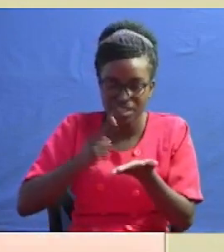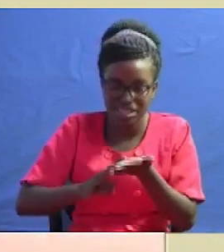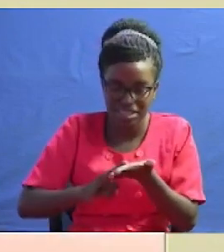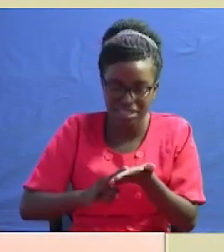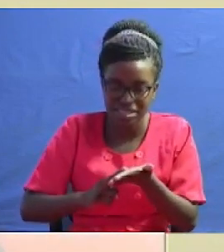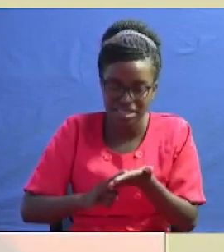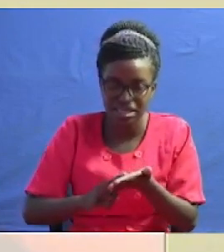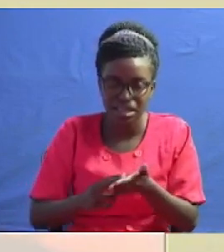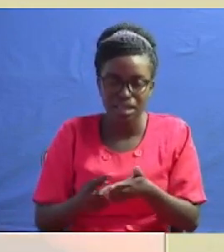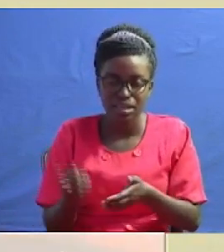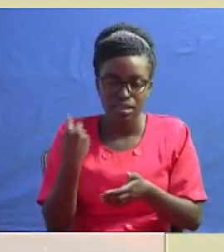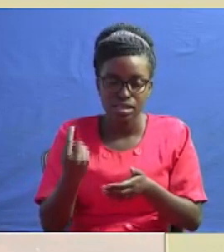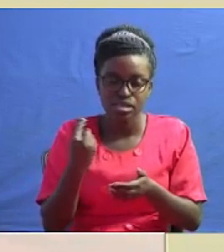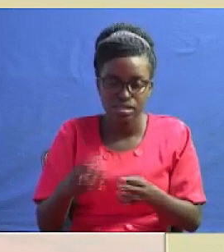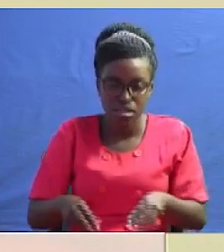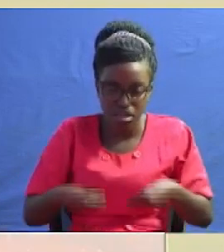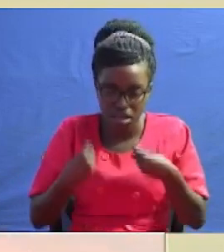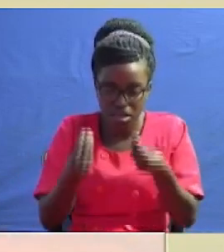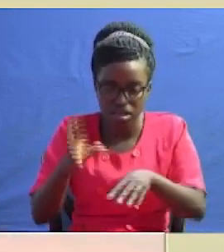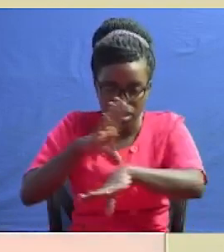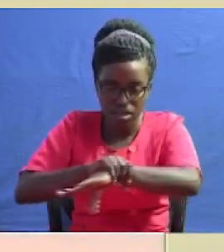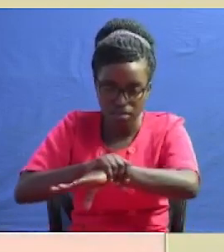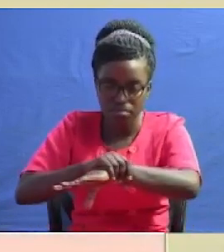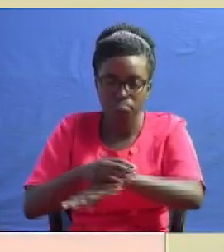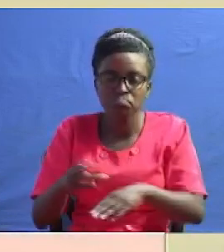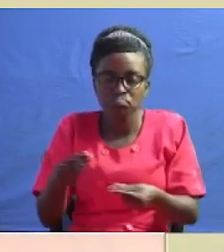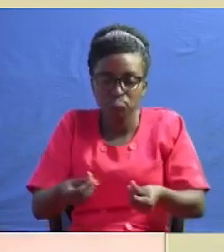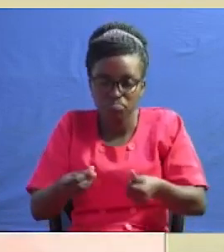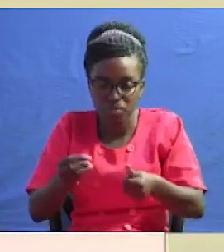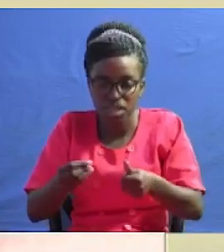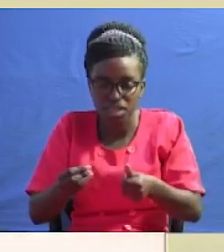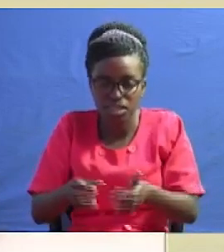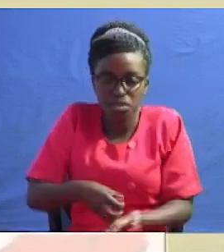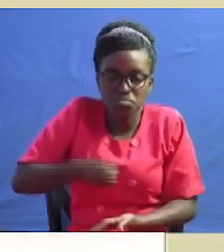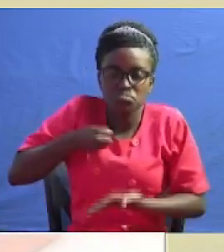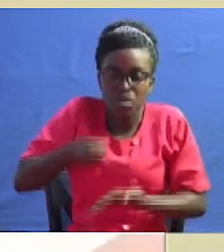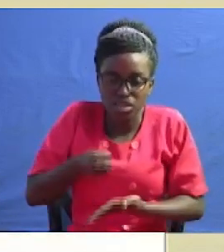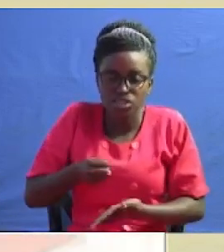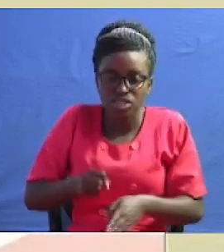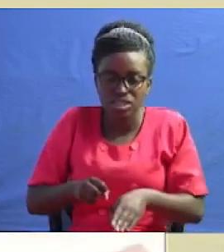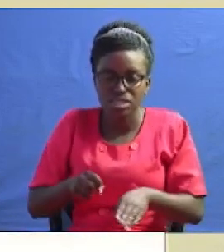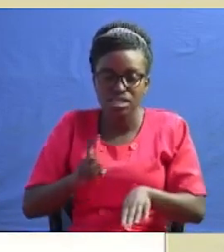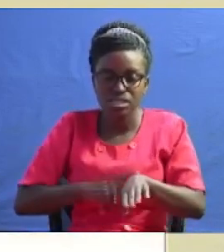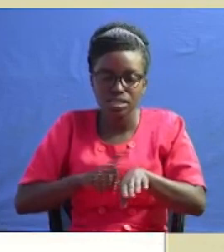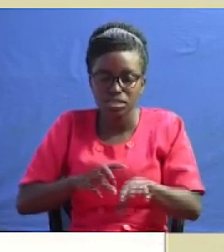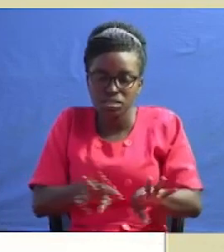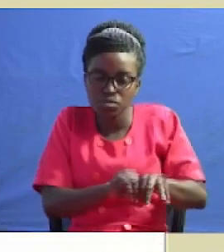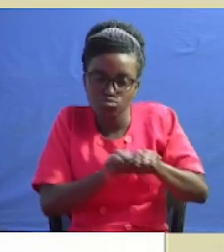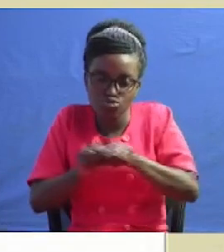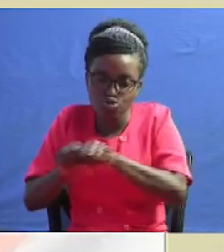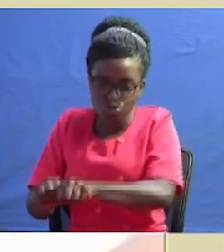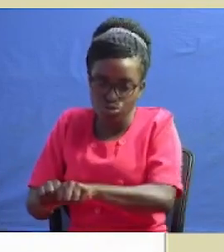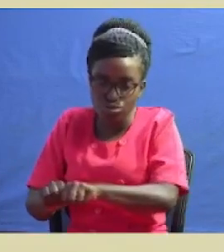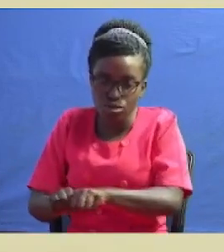waanze kupata ile pesa. Na tunaweka hiyo pesa yote katika budget. Cash transfer for the 70 years and above,